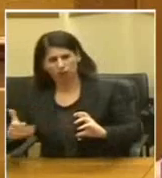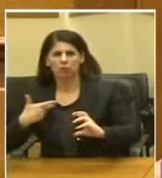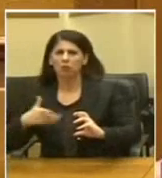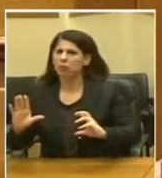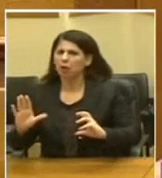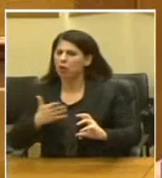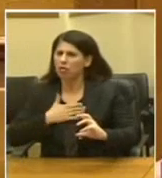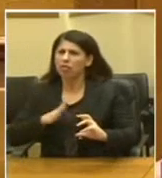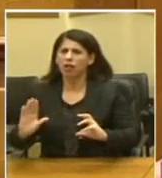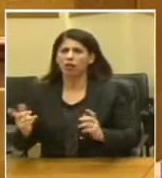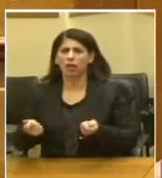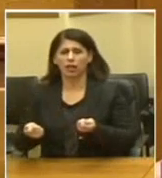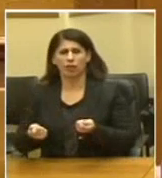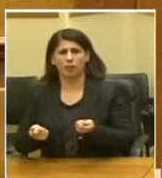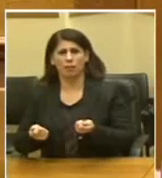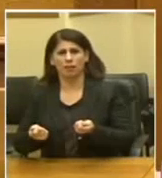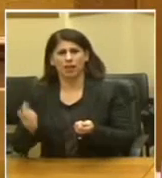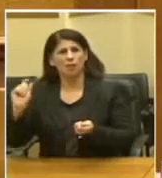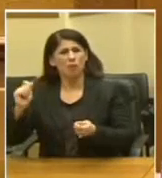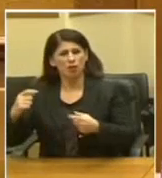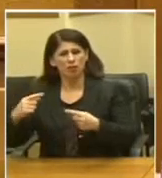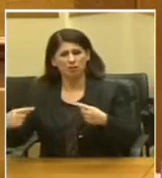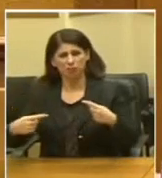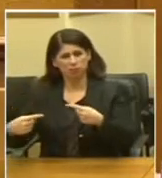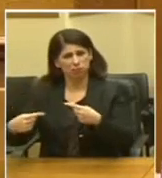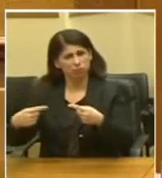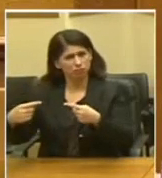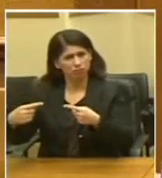θέλω να κάνουμε πολιτική αντιπαράθεση